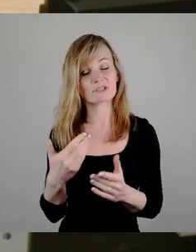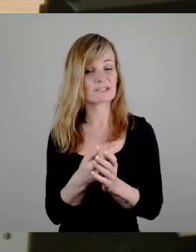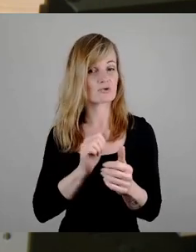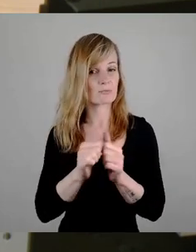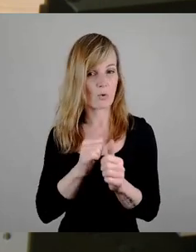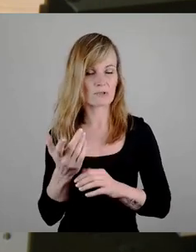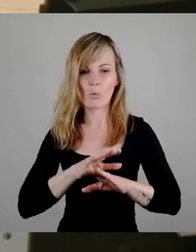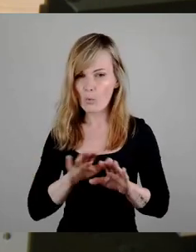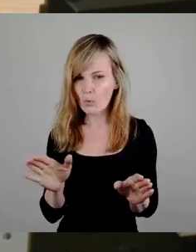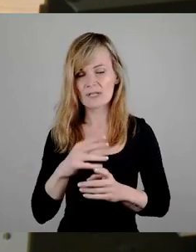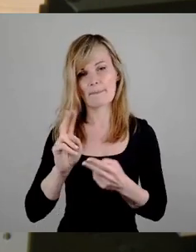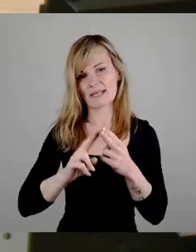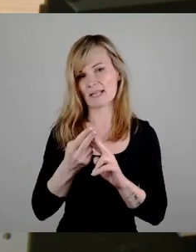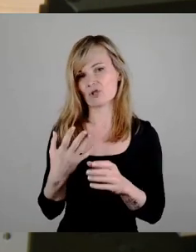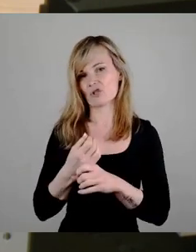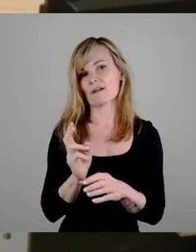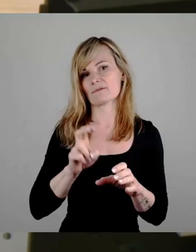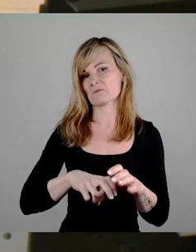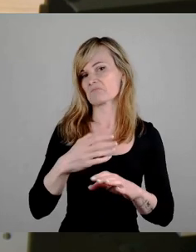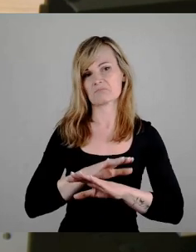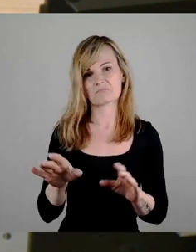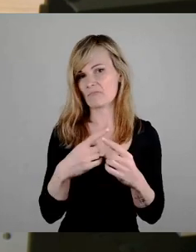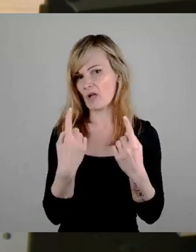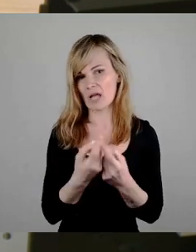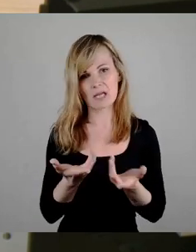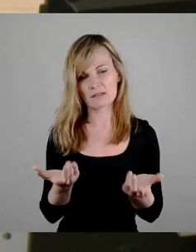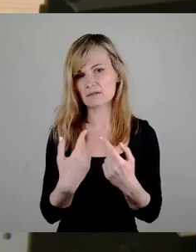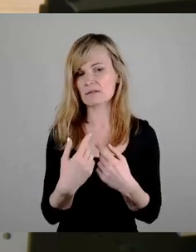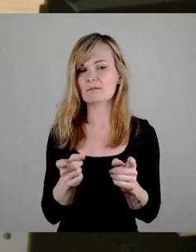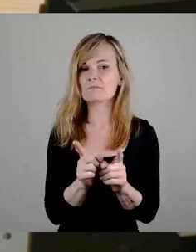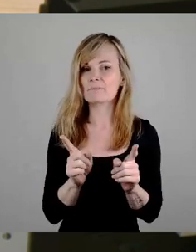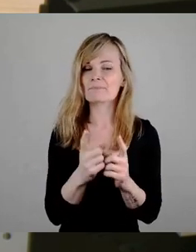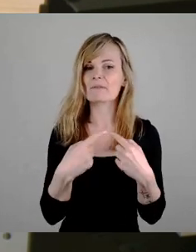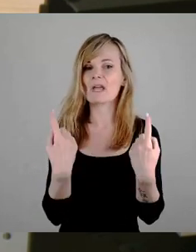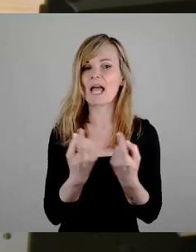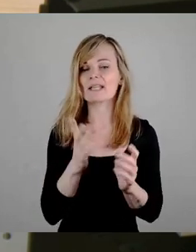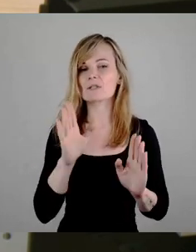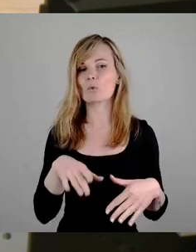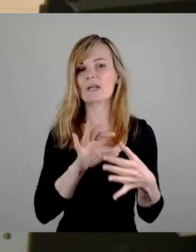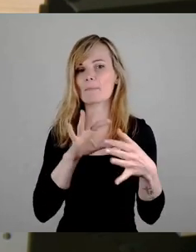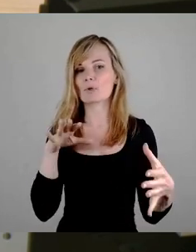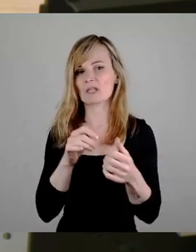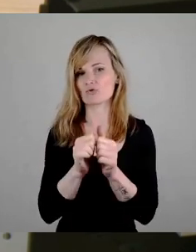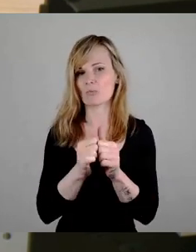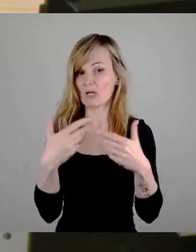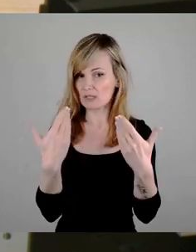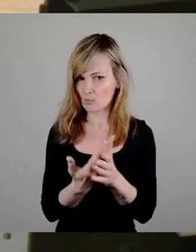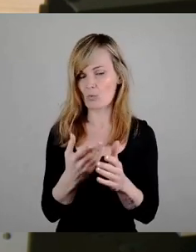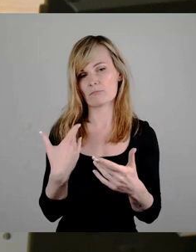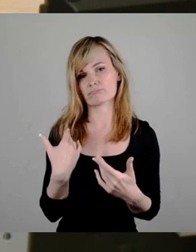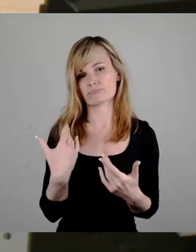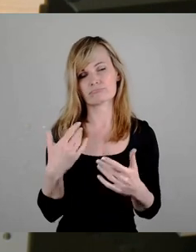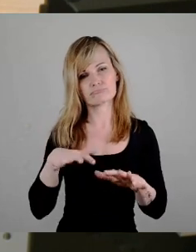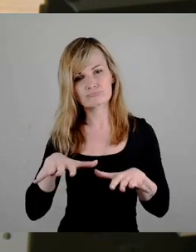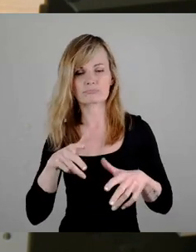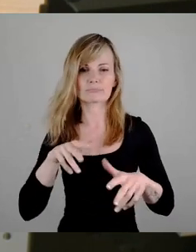ohne Mitgliedschaft in einem Verein, also als sogenannter vereinsungebundener Sport nach. Dabei ist der